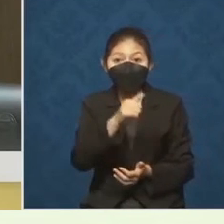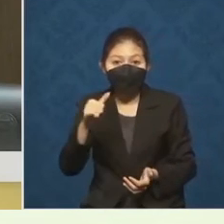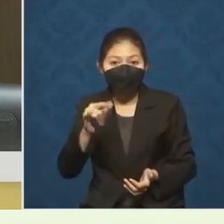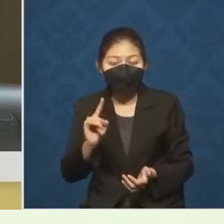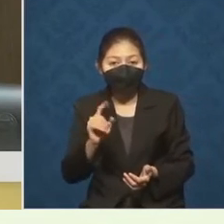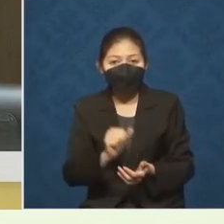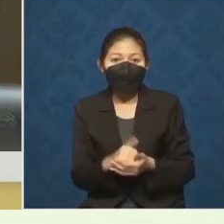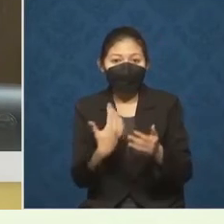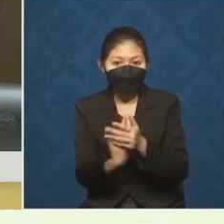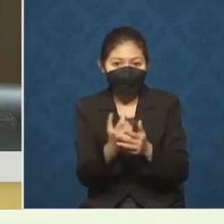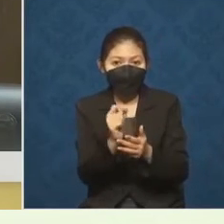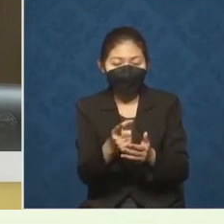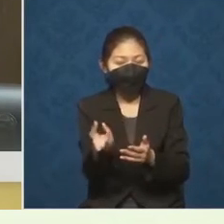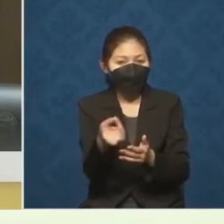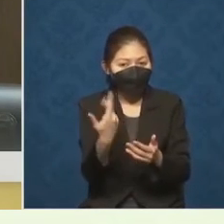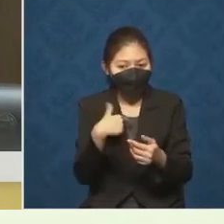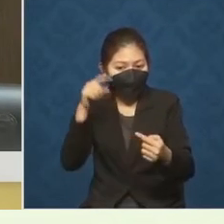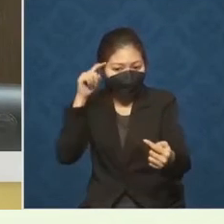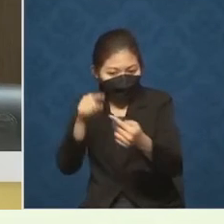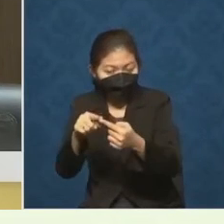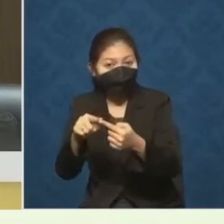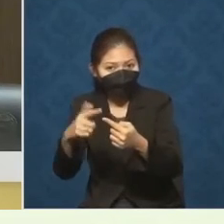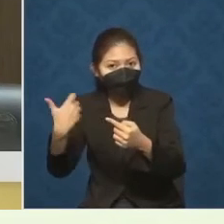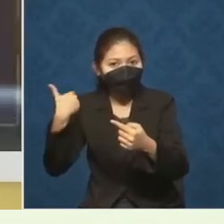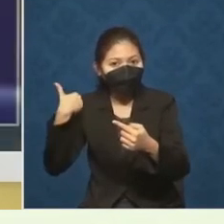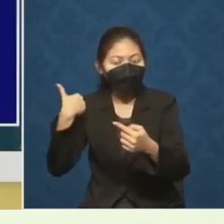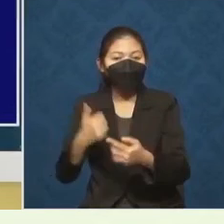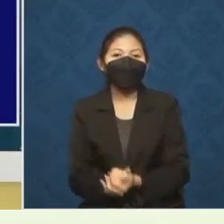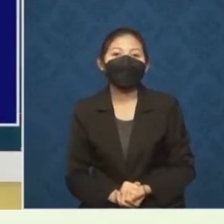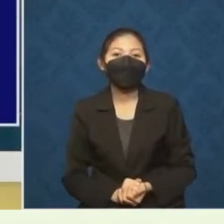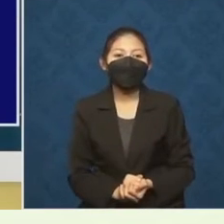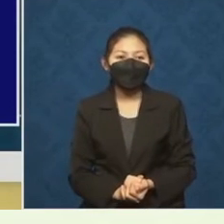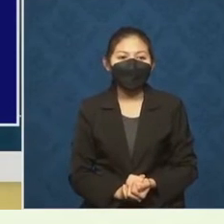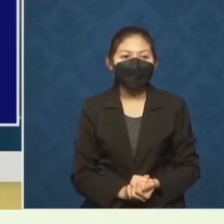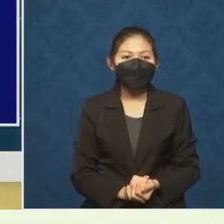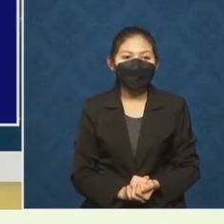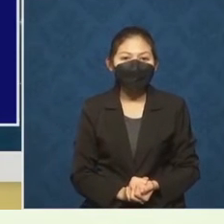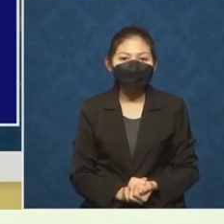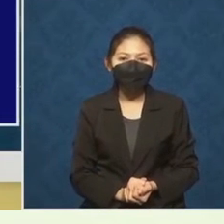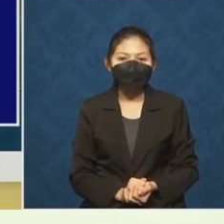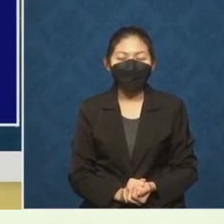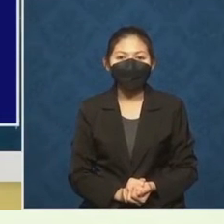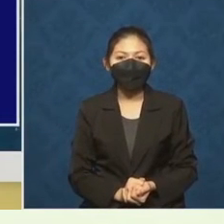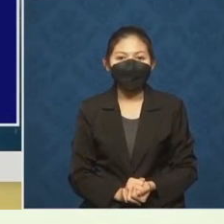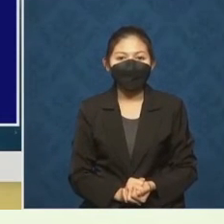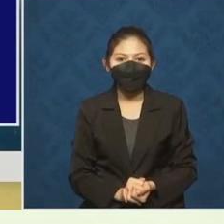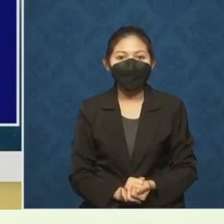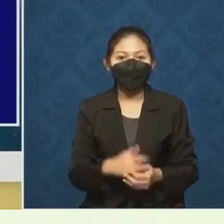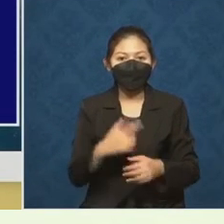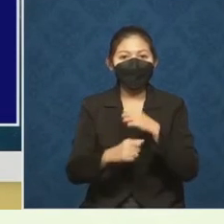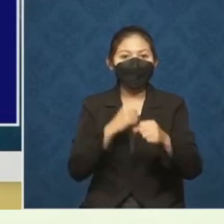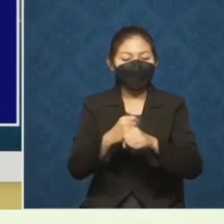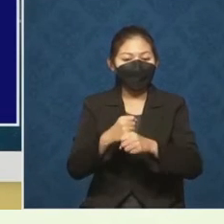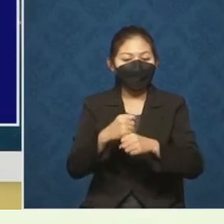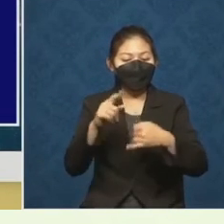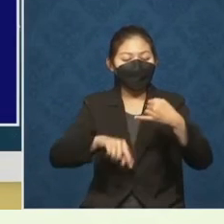ามากกว่านี้ก็ได้นะครับนะครับพอถึงสิ้นปีของทุกปีนะฮะรัฐบา